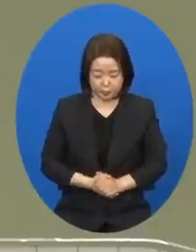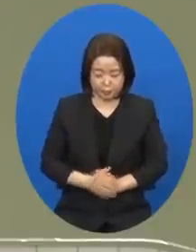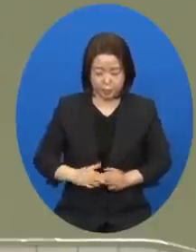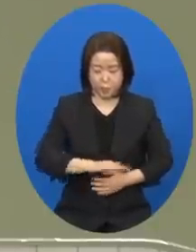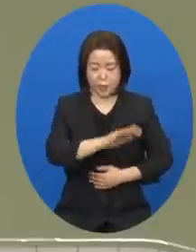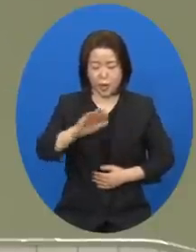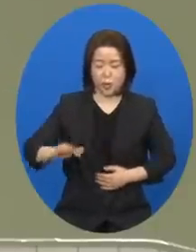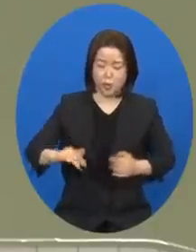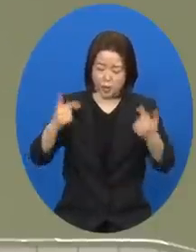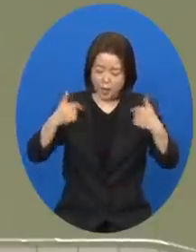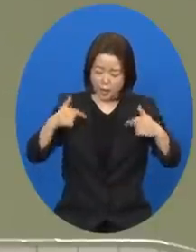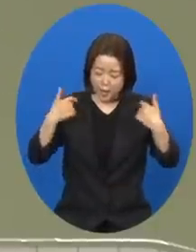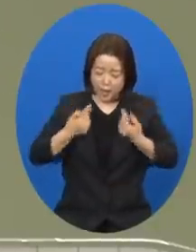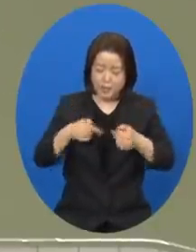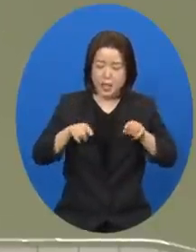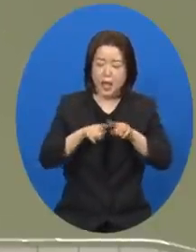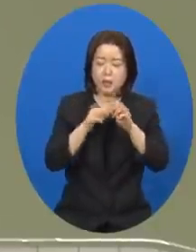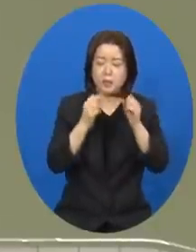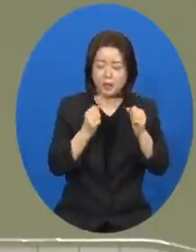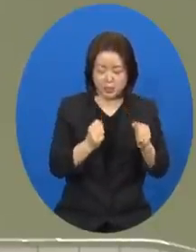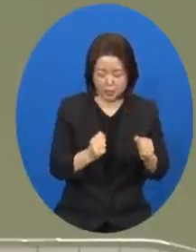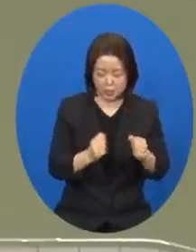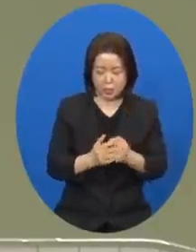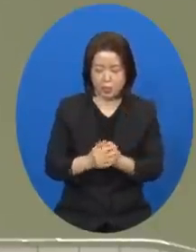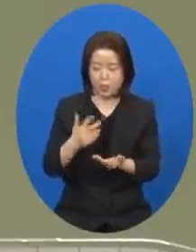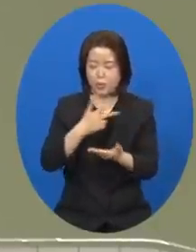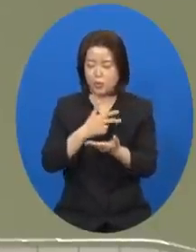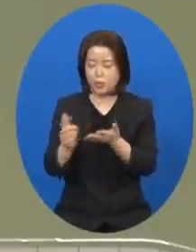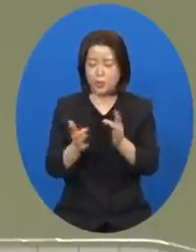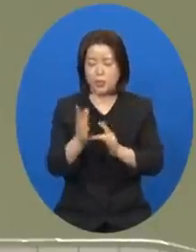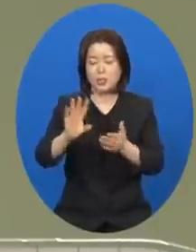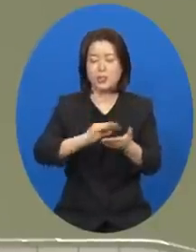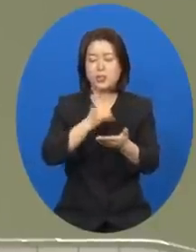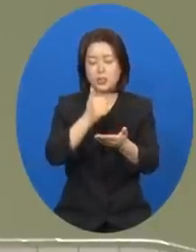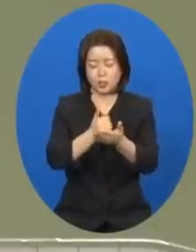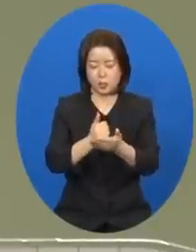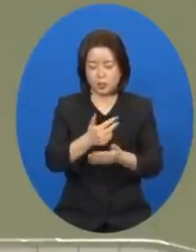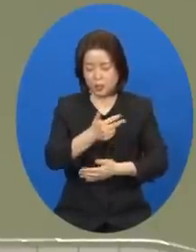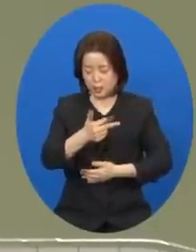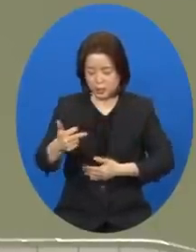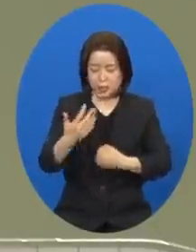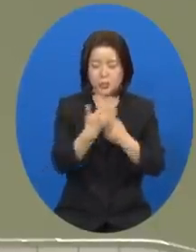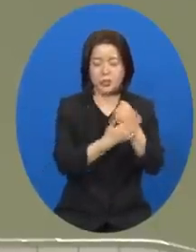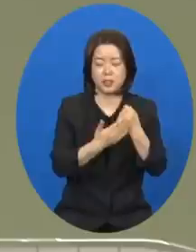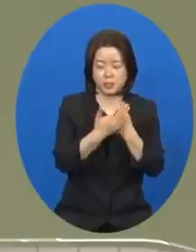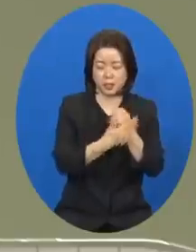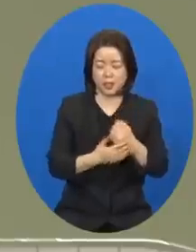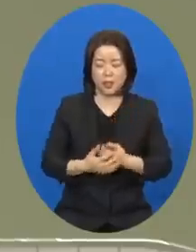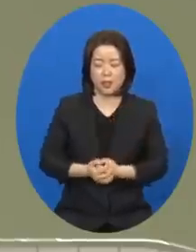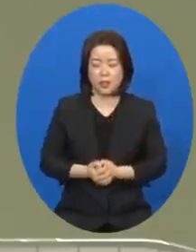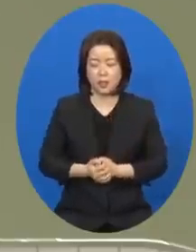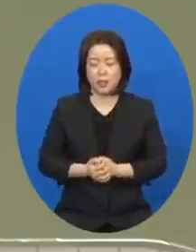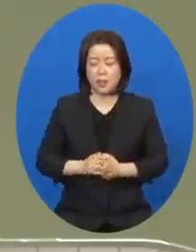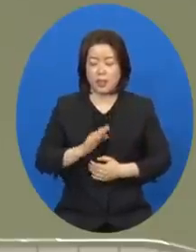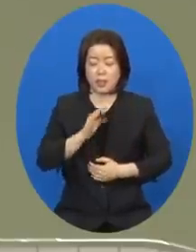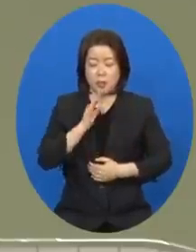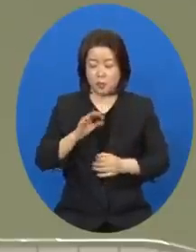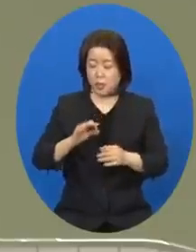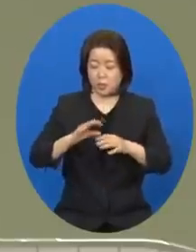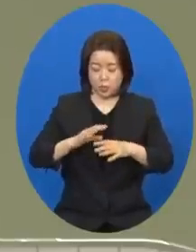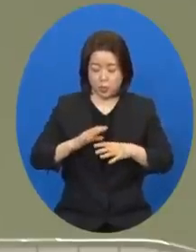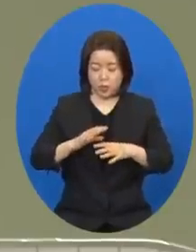우리와 언제나 함께 하시는 주 예수 그리스도의 크신 은혜와 너무나